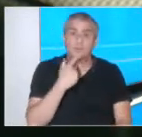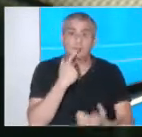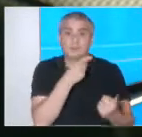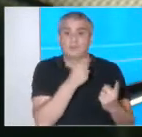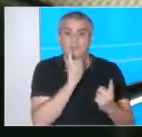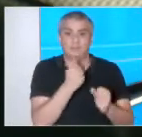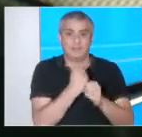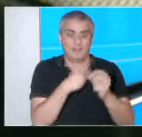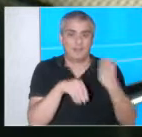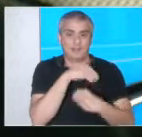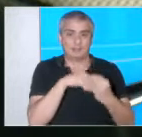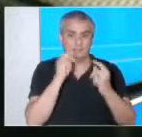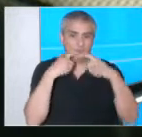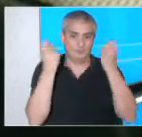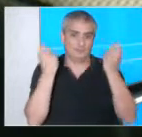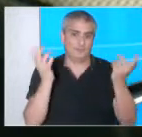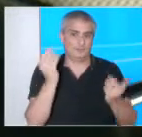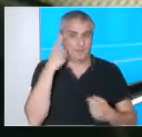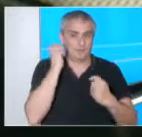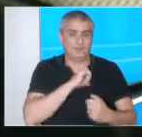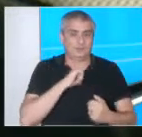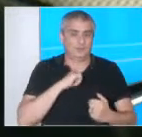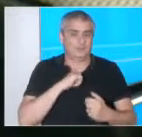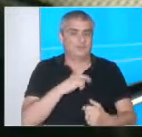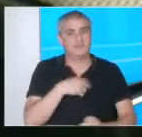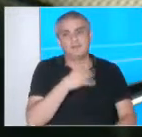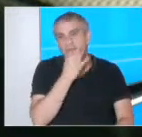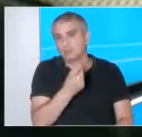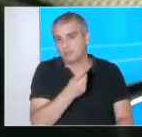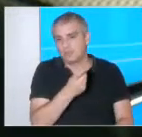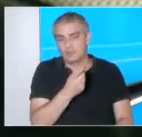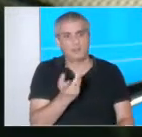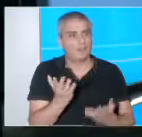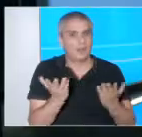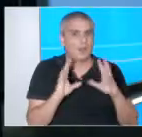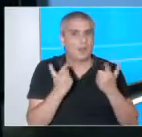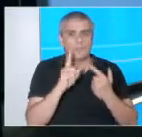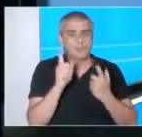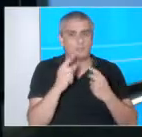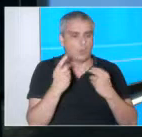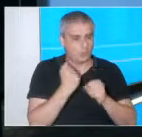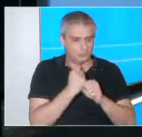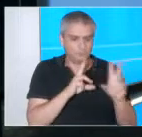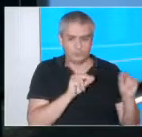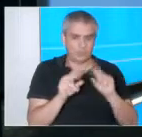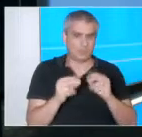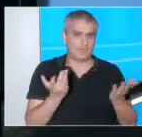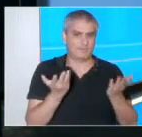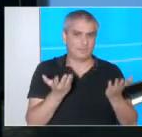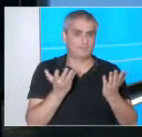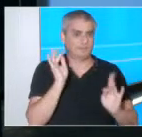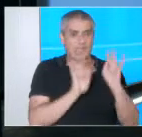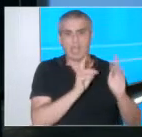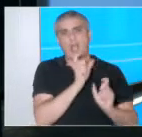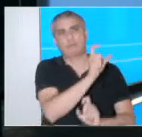אבל צריך לסדר את העניינים של החינוך, חינוך עצמאי. והשאלה שלי, כי הרמת לי להנחתה, למה אתם לא נוקטים באותה מדיניות? מה זה